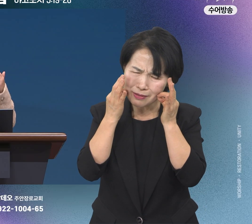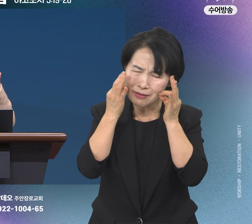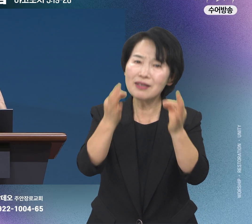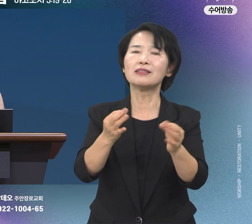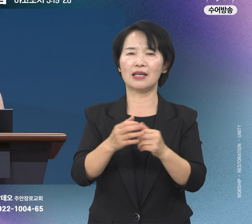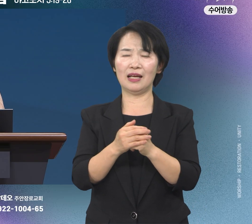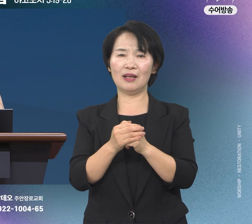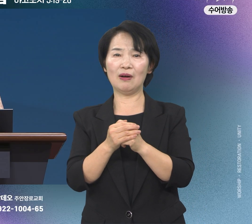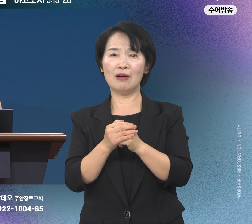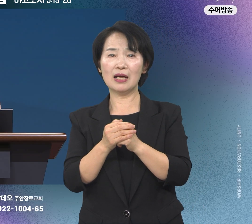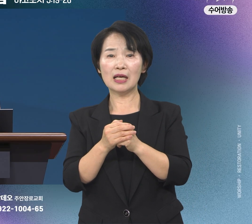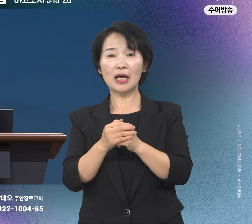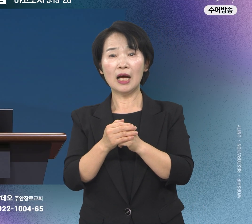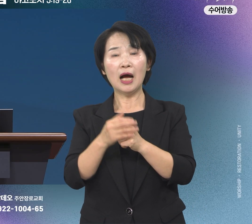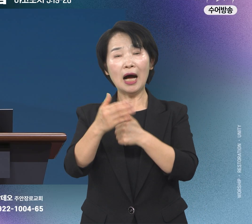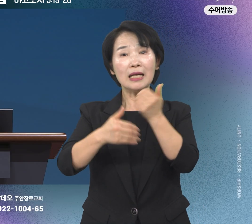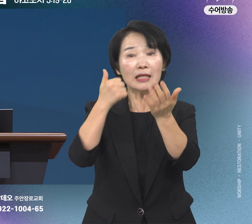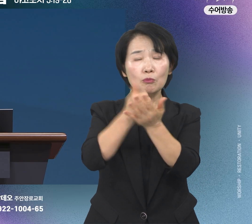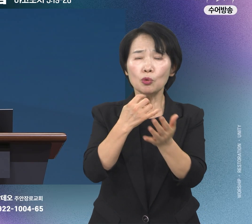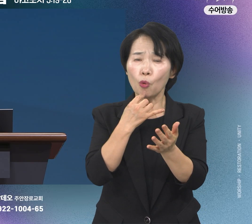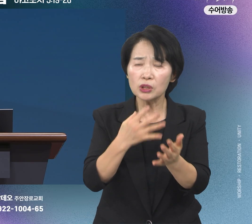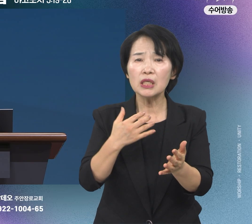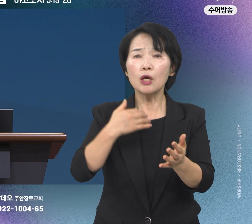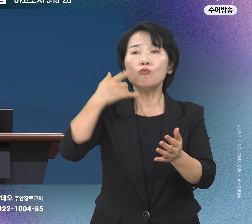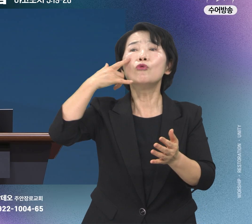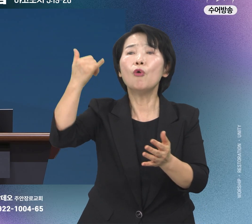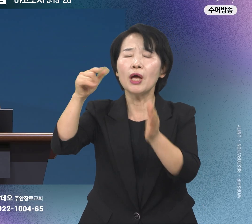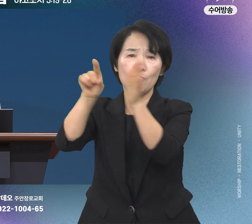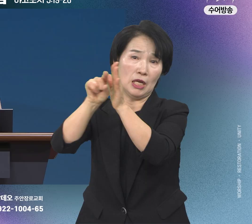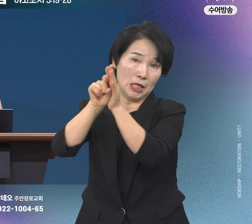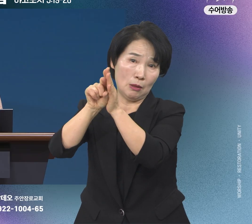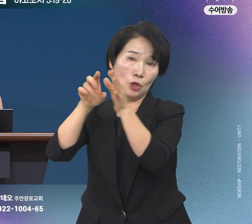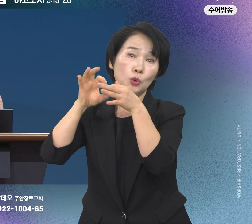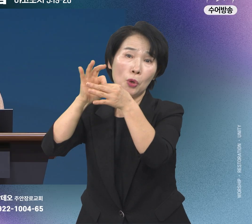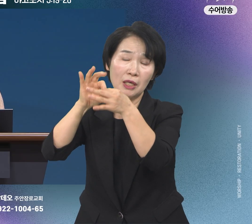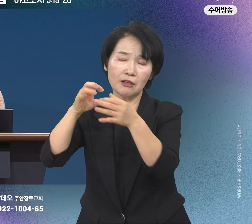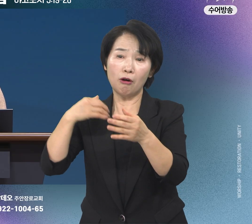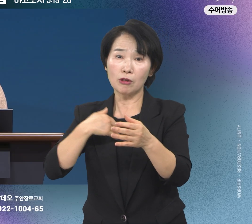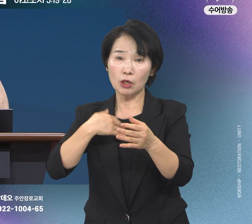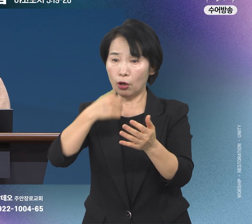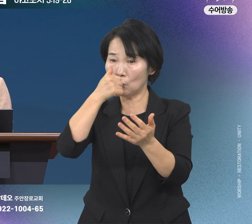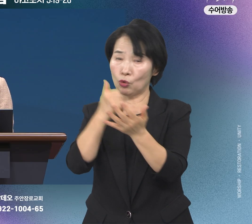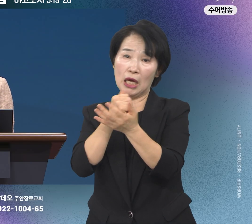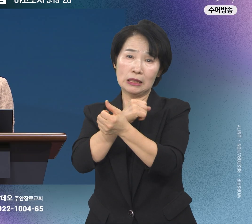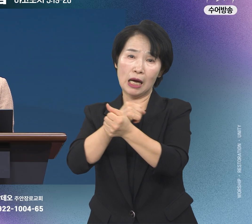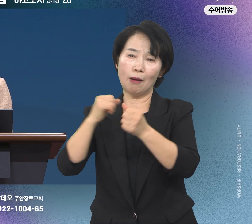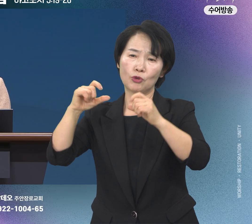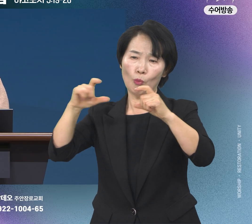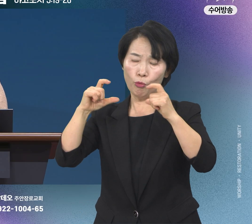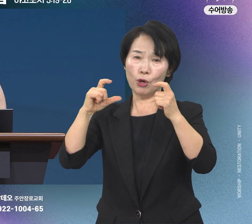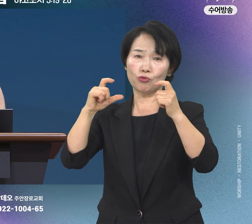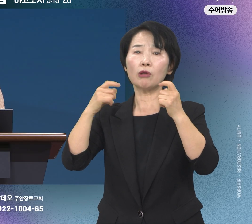하나님은 저희 부모님의 믿음을 보시고 저에게 죄사함을 선포하셨다고 저는 분명히 믿습니다.